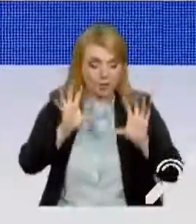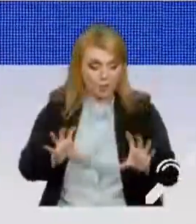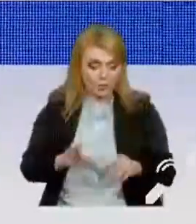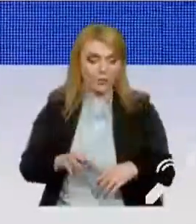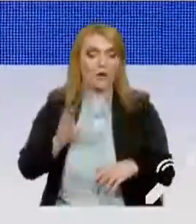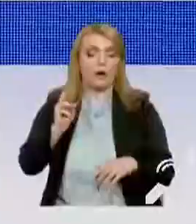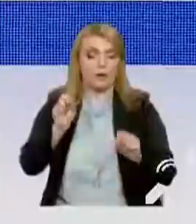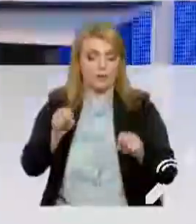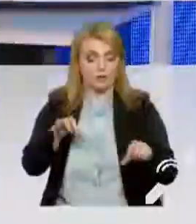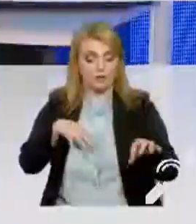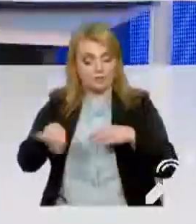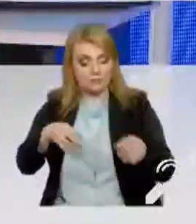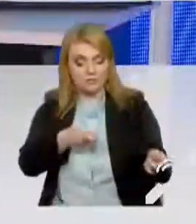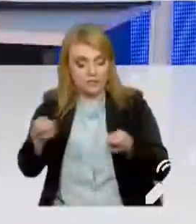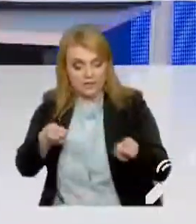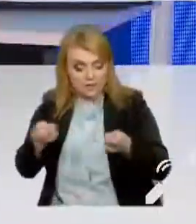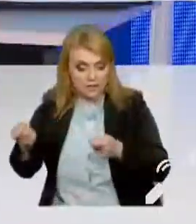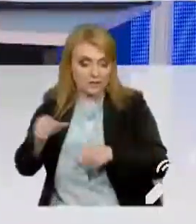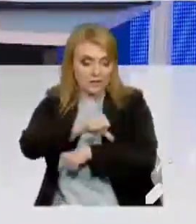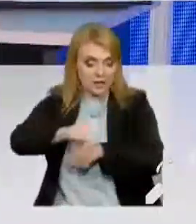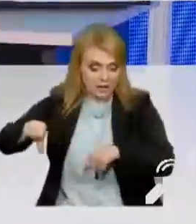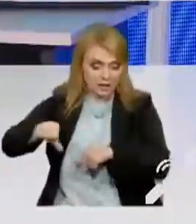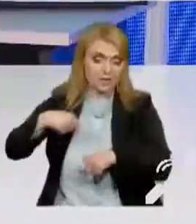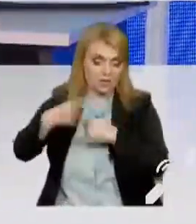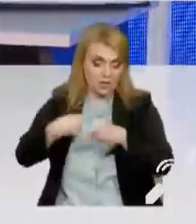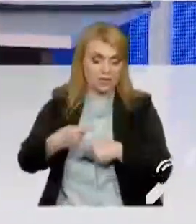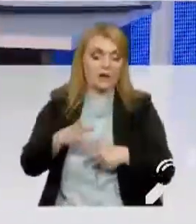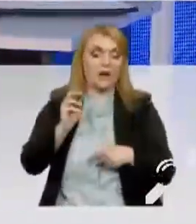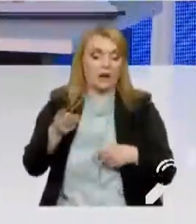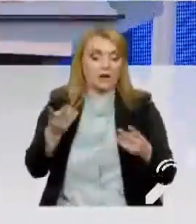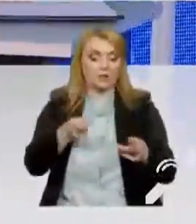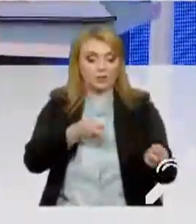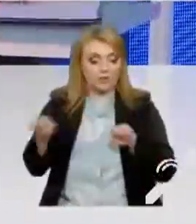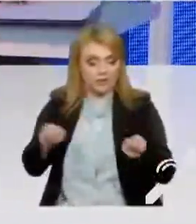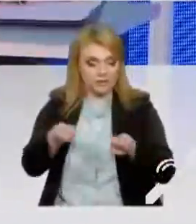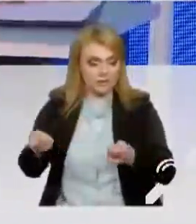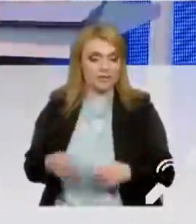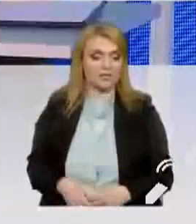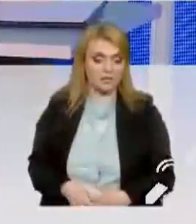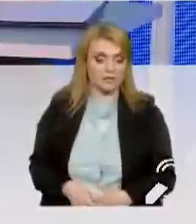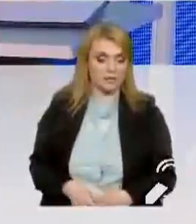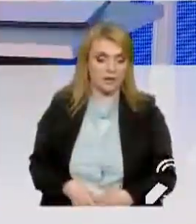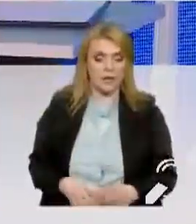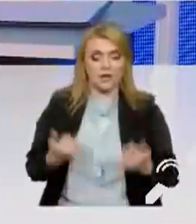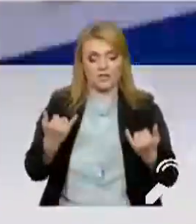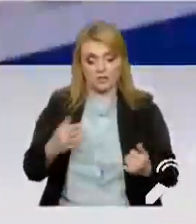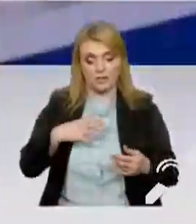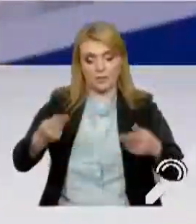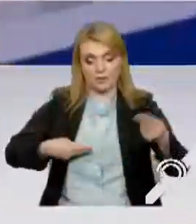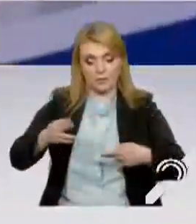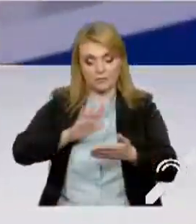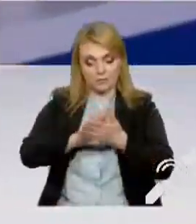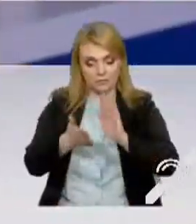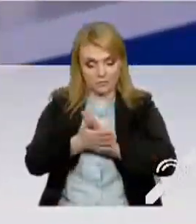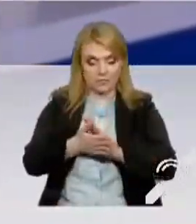bunurilor culturale. Serviciul de evidență și circulația bunurilor culturale mobile a semnat un acord de consolidare a relațiilor